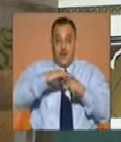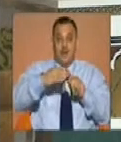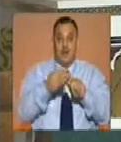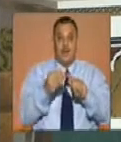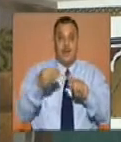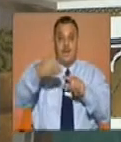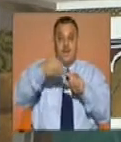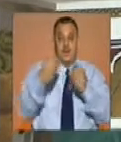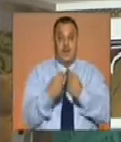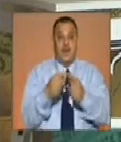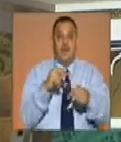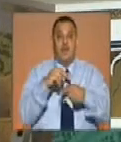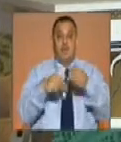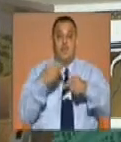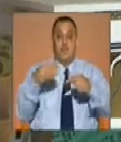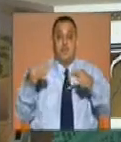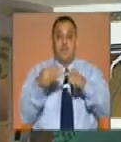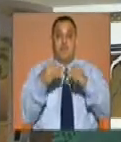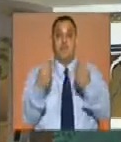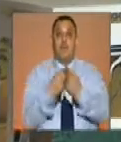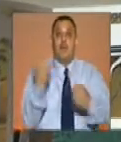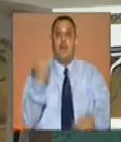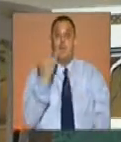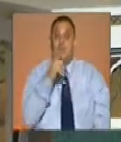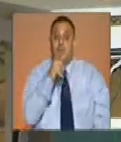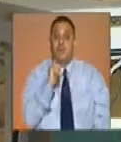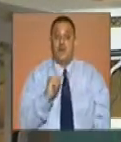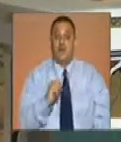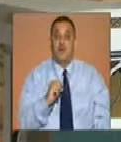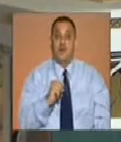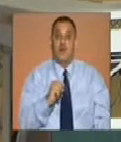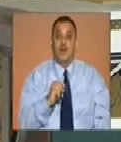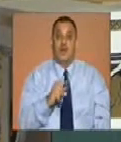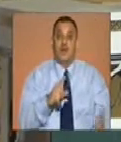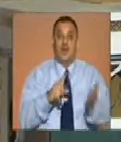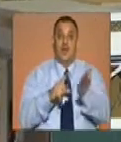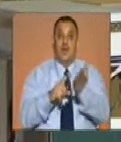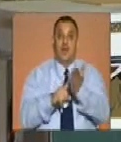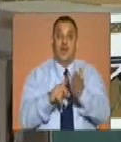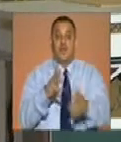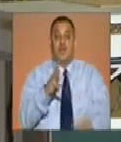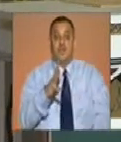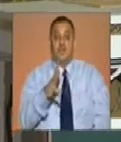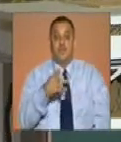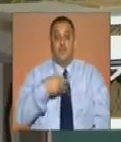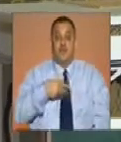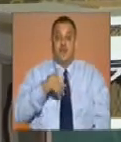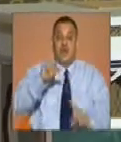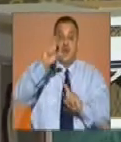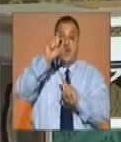بعد ما أقوم من طريقين ثلاث أو أربع نقاط من البول، فأحيانا أكون بجانب المسجد